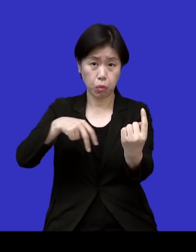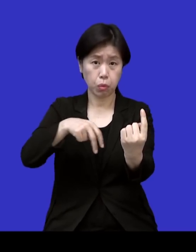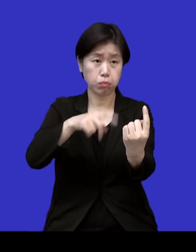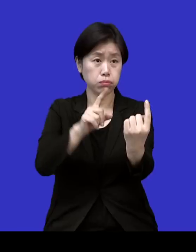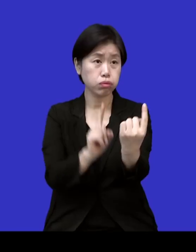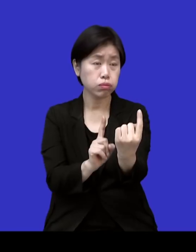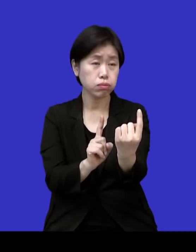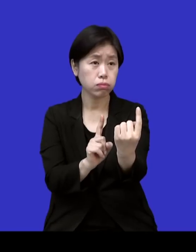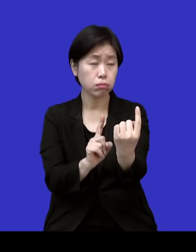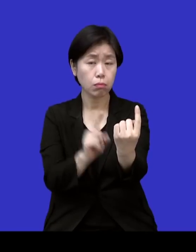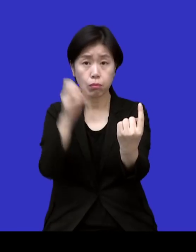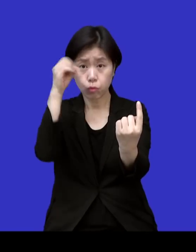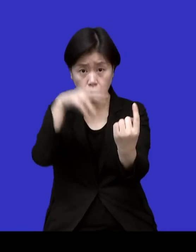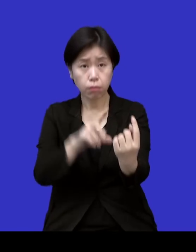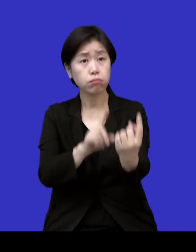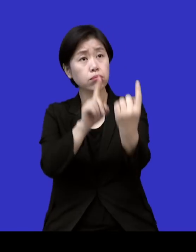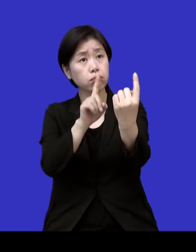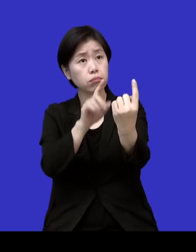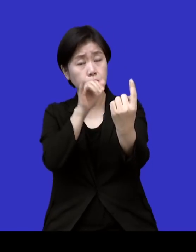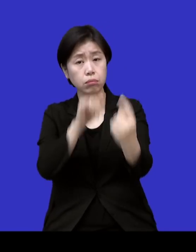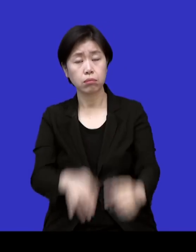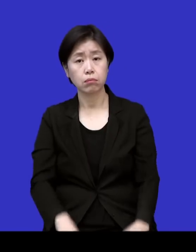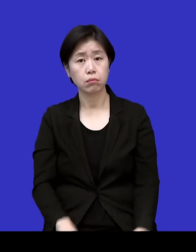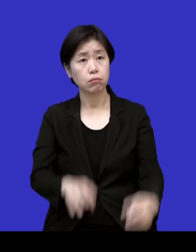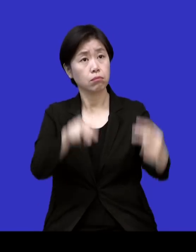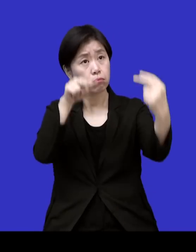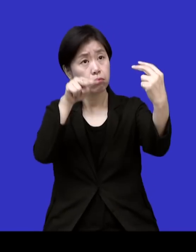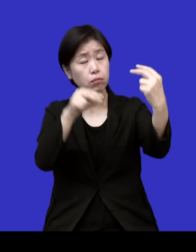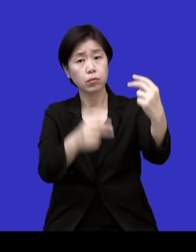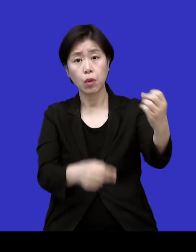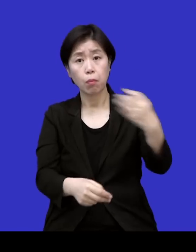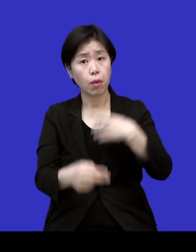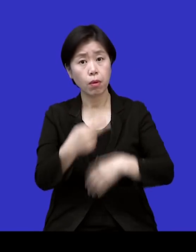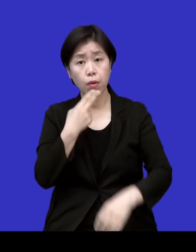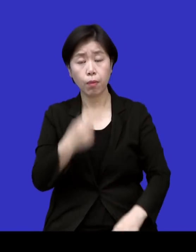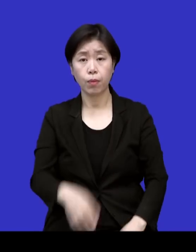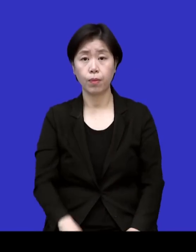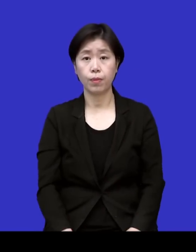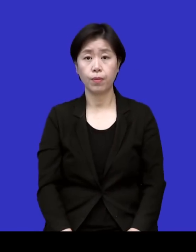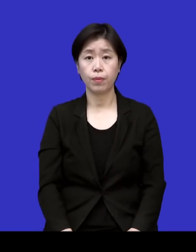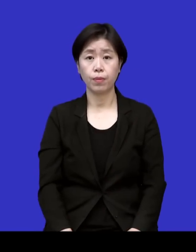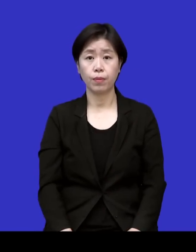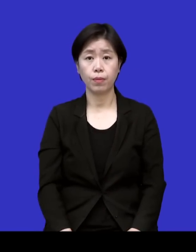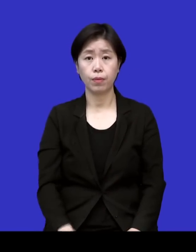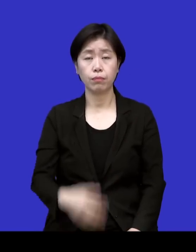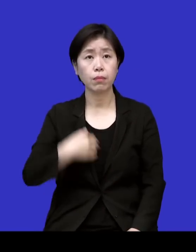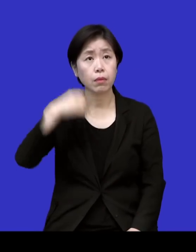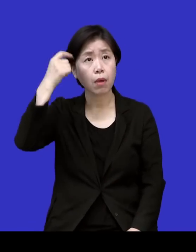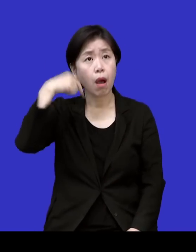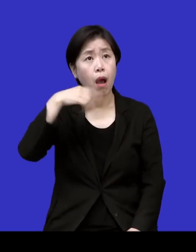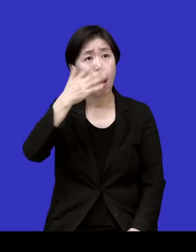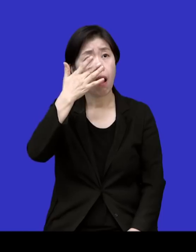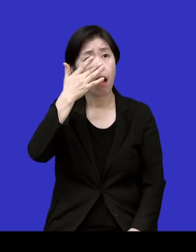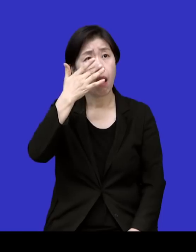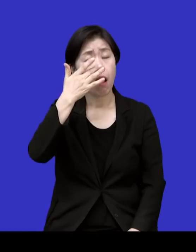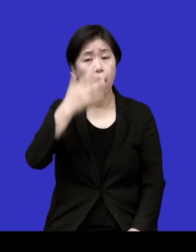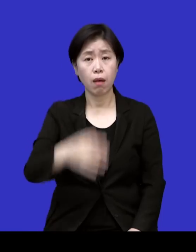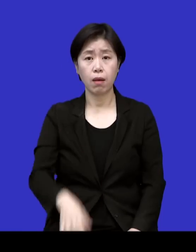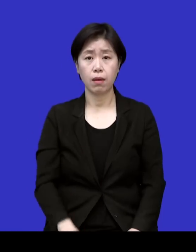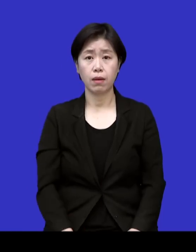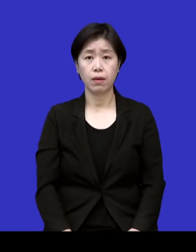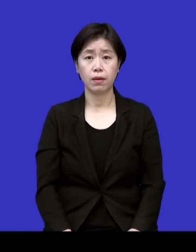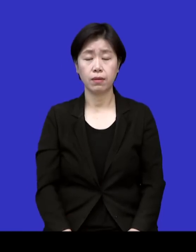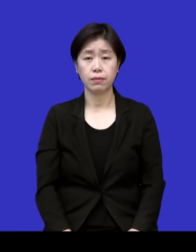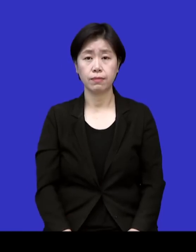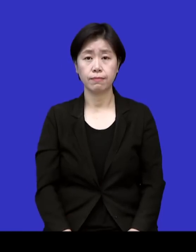그냥 서 있었어요. 네. 근데 엄마도 아무 말을 안 하고 네. 저도 이제 아무런 감정이 없더라고요. 근데